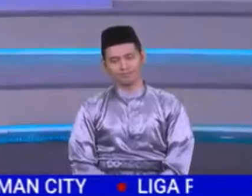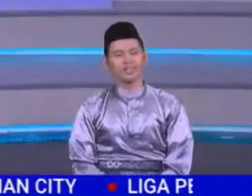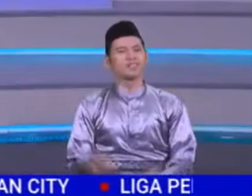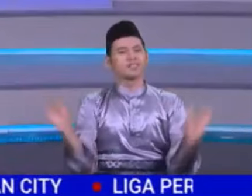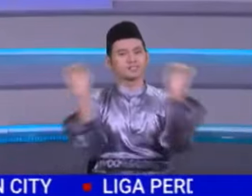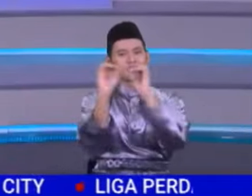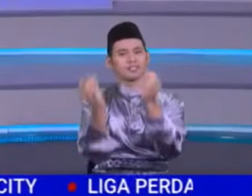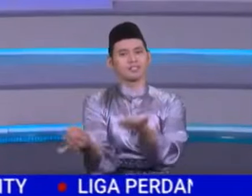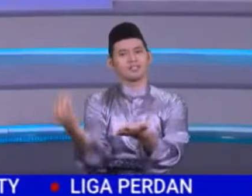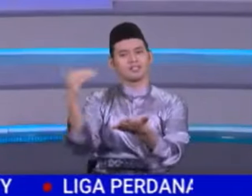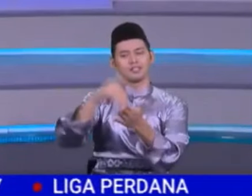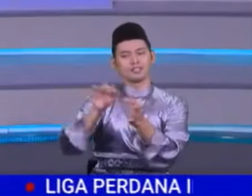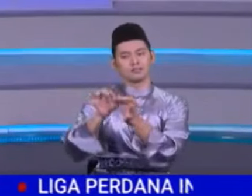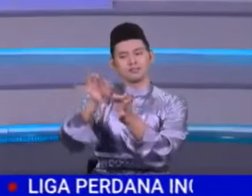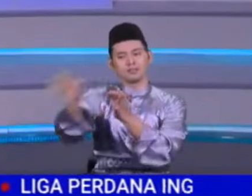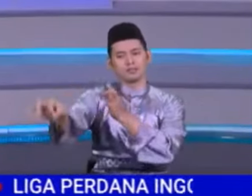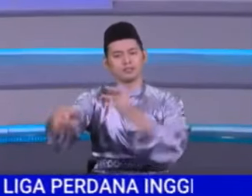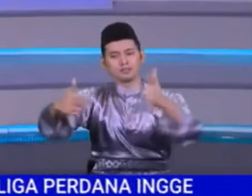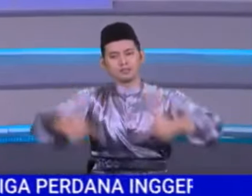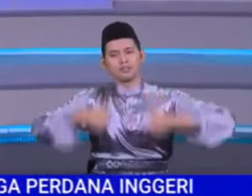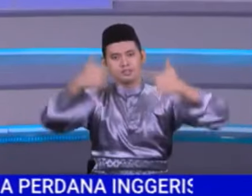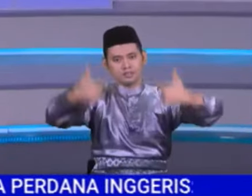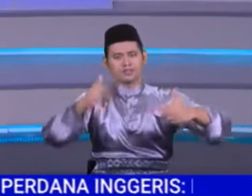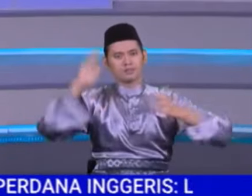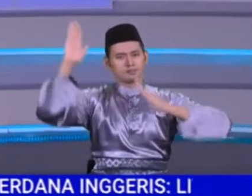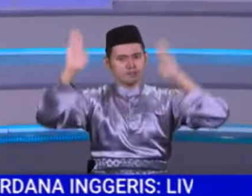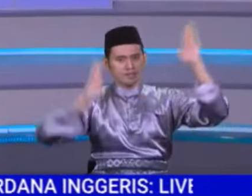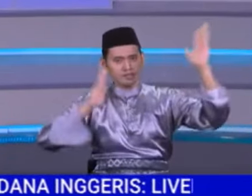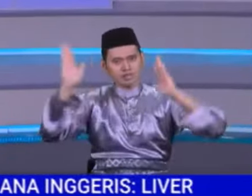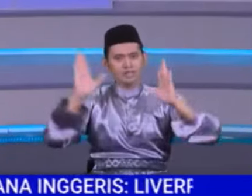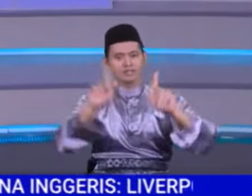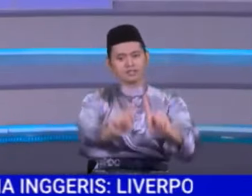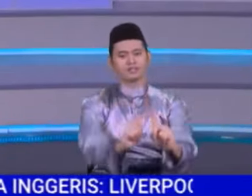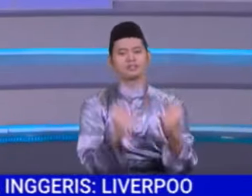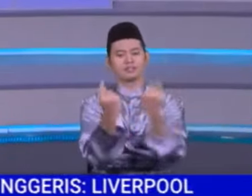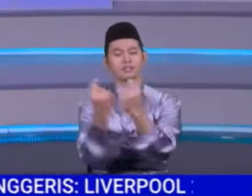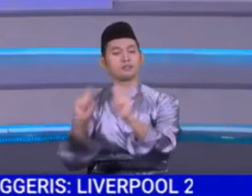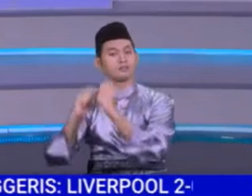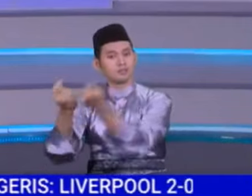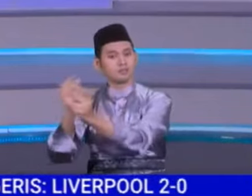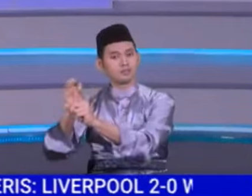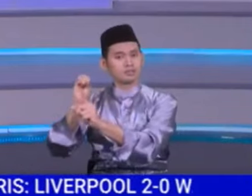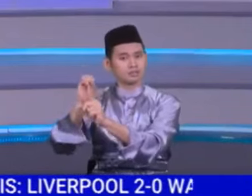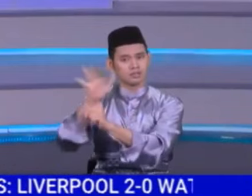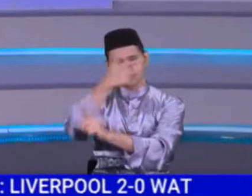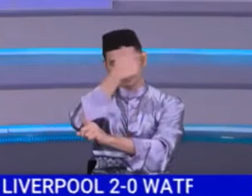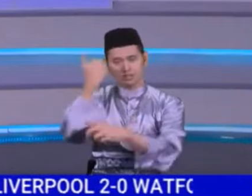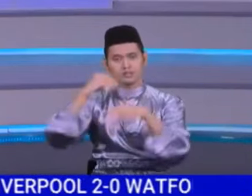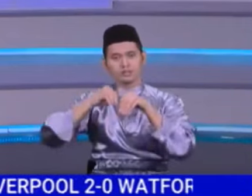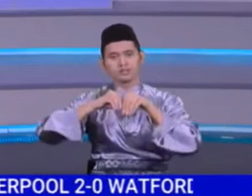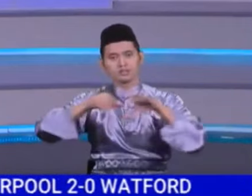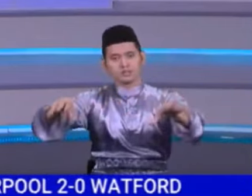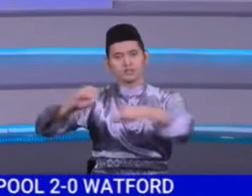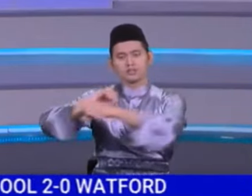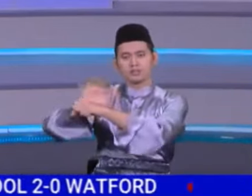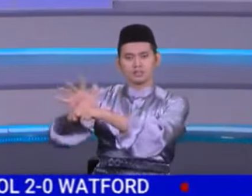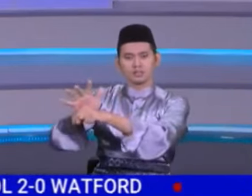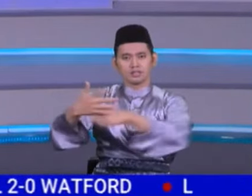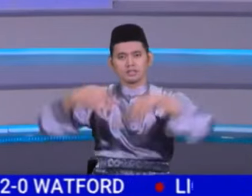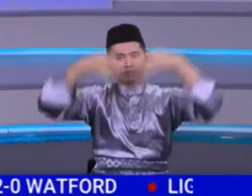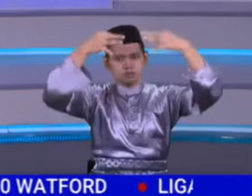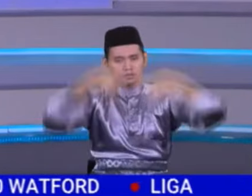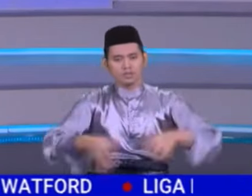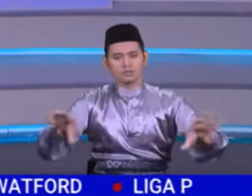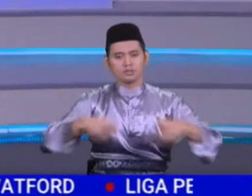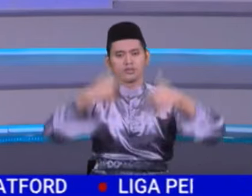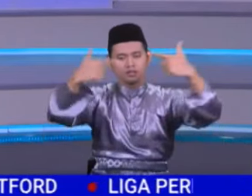Hai jadi lagi penundaan perlawanan hingga belisia melibatkan pasukan yang terkesan oleh kobi 19 keputusan itu dibuat hingga bola